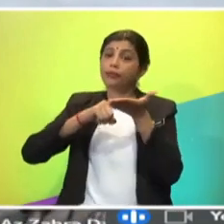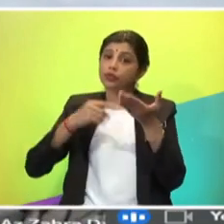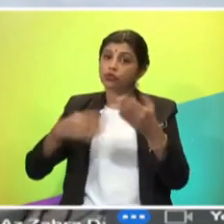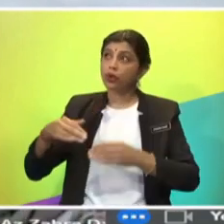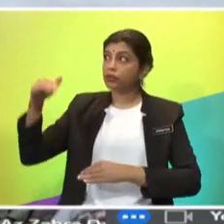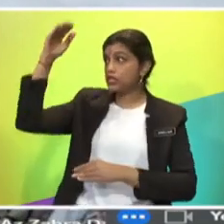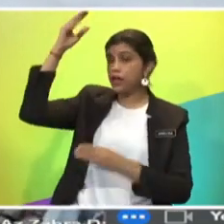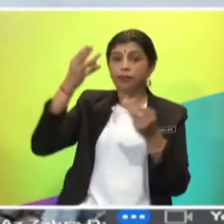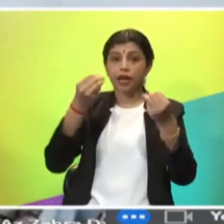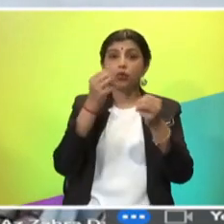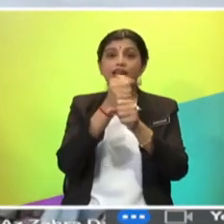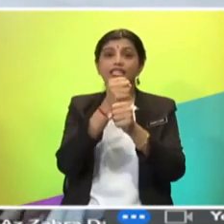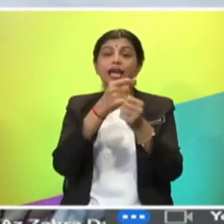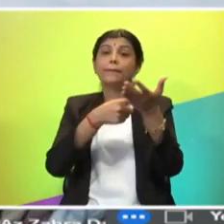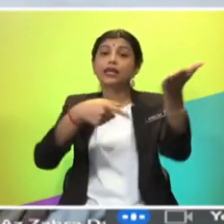nanti?